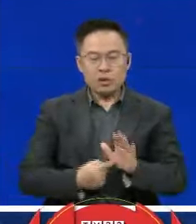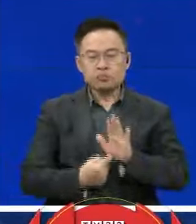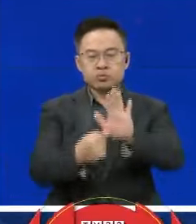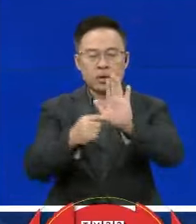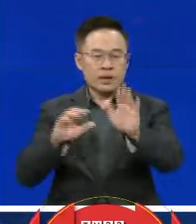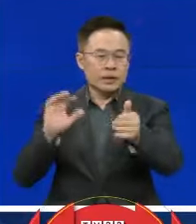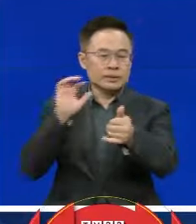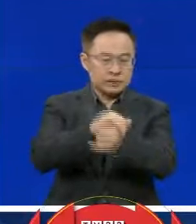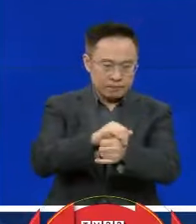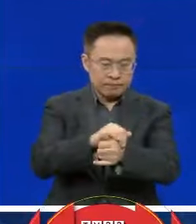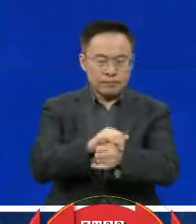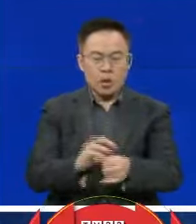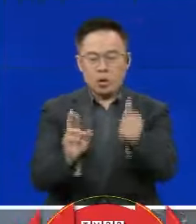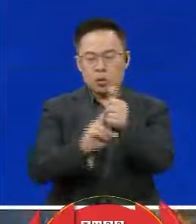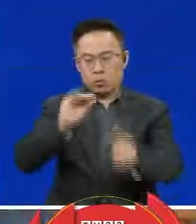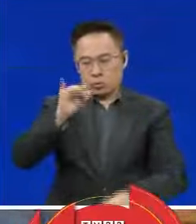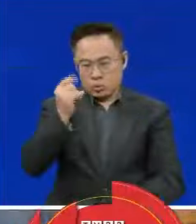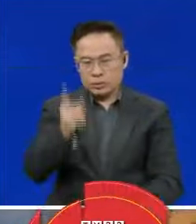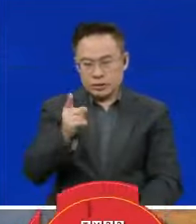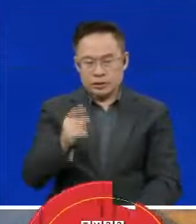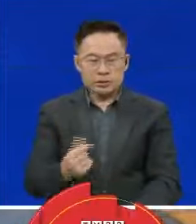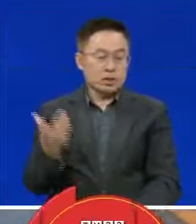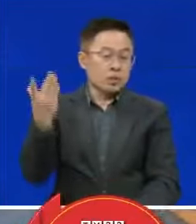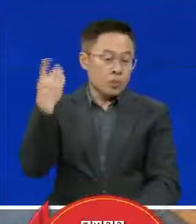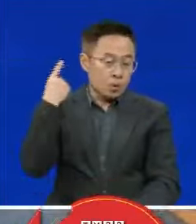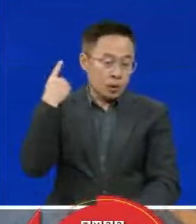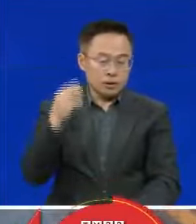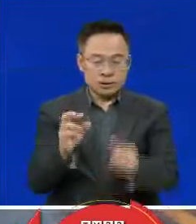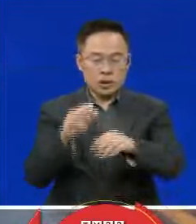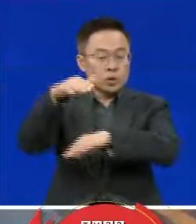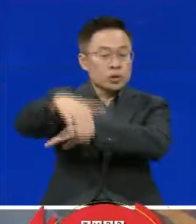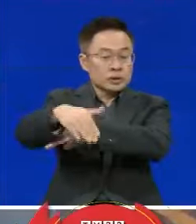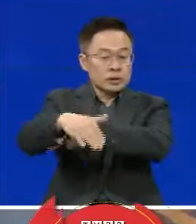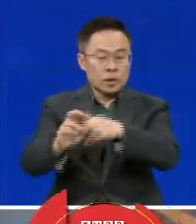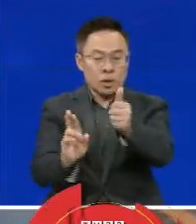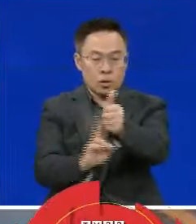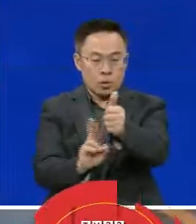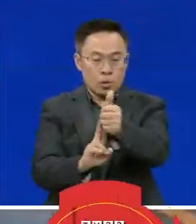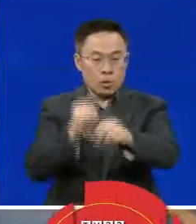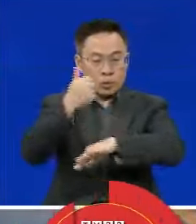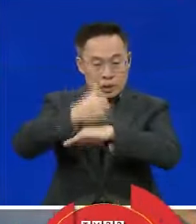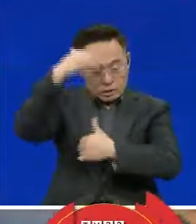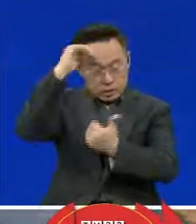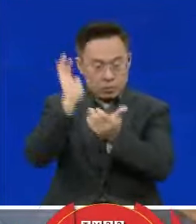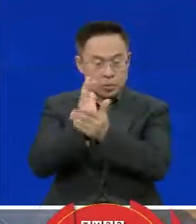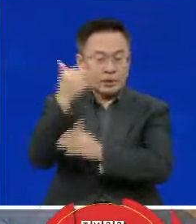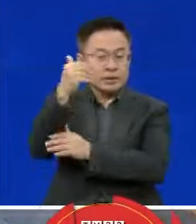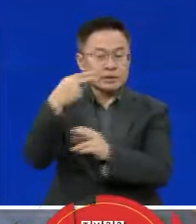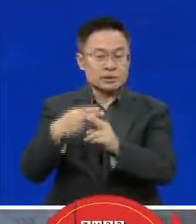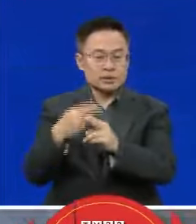อทีมทนายเนี่ยนะเมื่อวานนี้ช่วงเย็นๆนะครับรองผู้บัญชาการตำรวจแห่งชาติครับพลตรีเอกสุรเชษฐ์หักพานไปที่สน.เตาปูนน